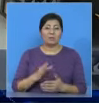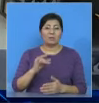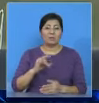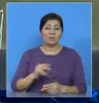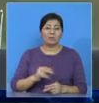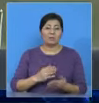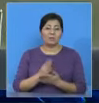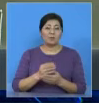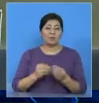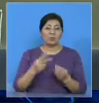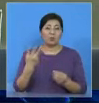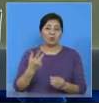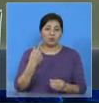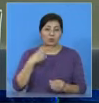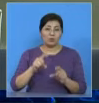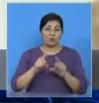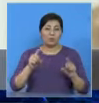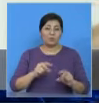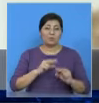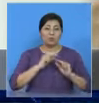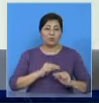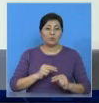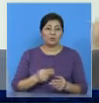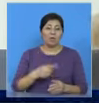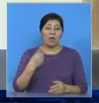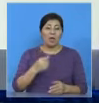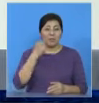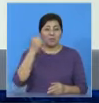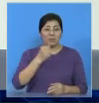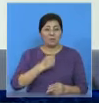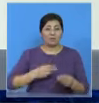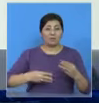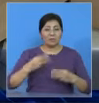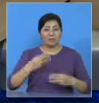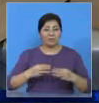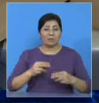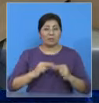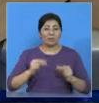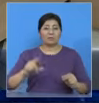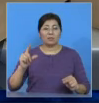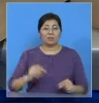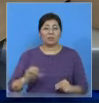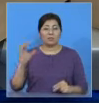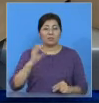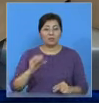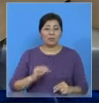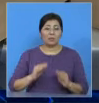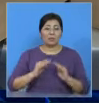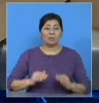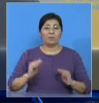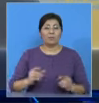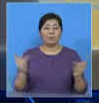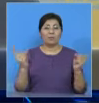ететін нөмірі 13-ші мектепте жұмыс қызу. Бір жылдан бері қашықтан дәріс өткізген мұғалімдер 42-те оқушыларымен сағынысып